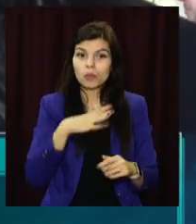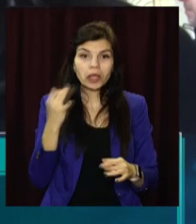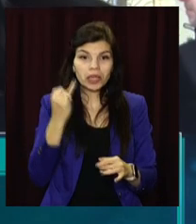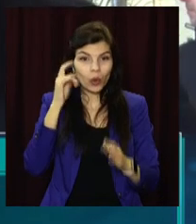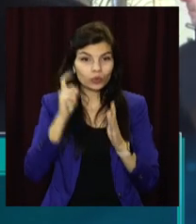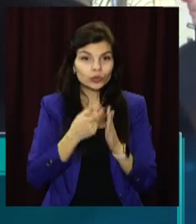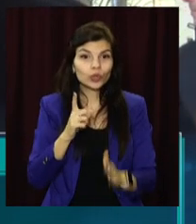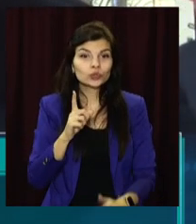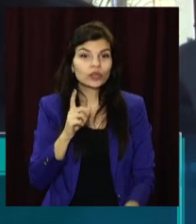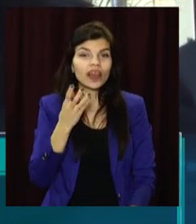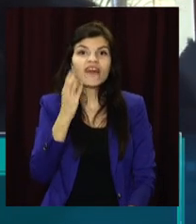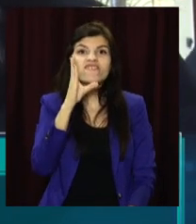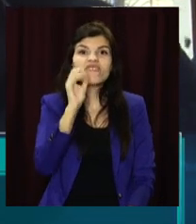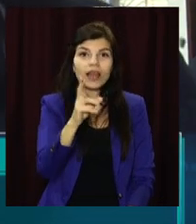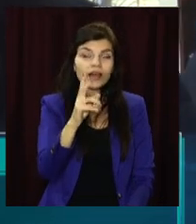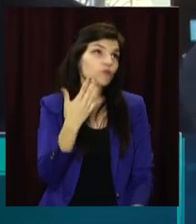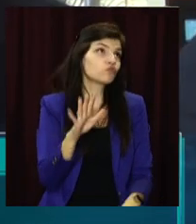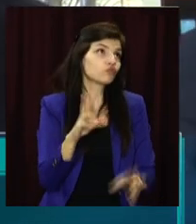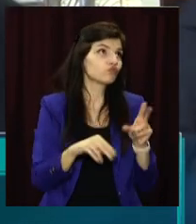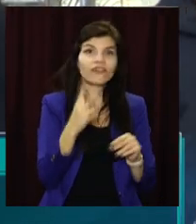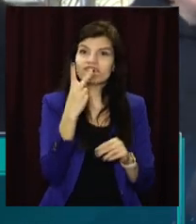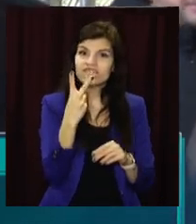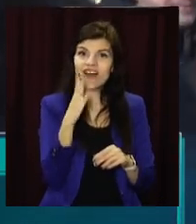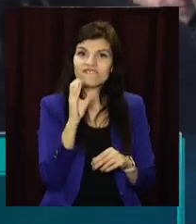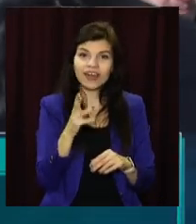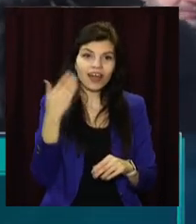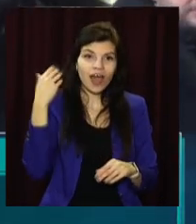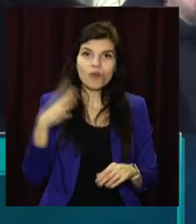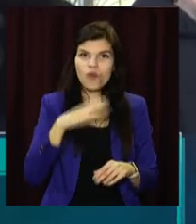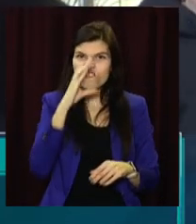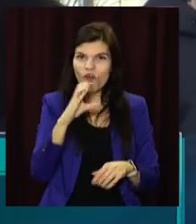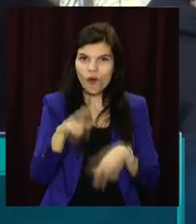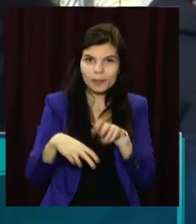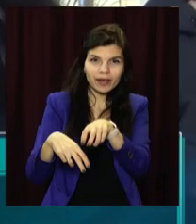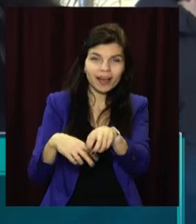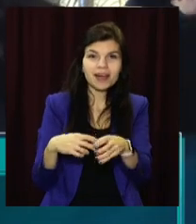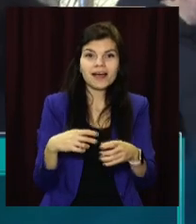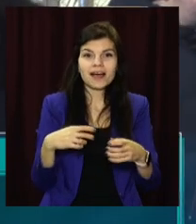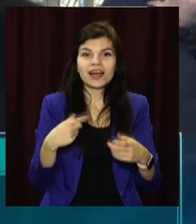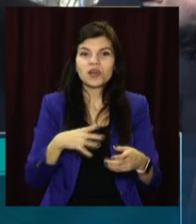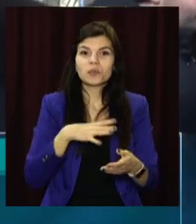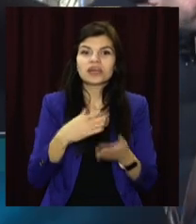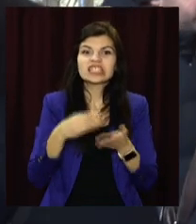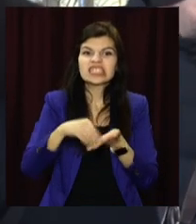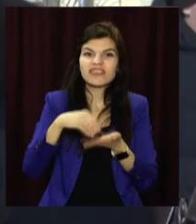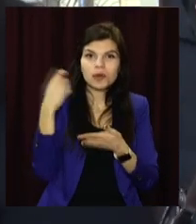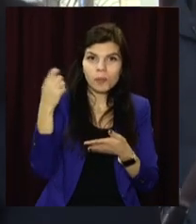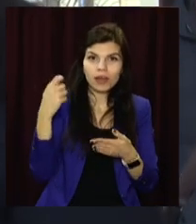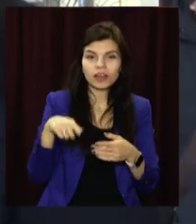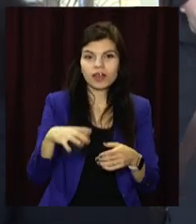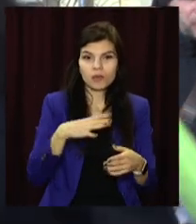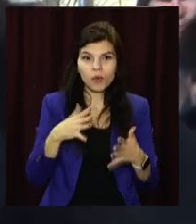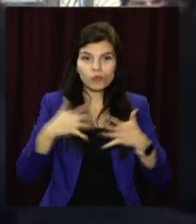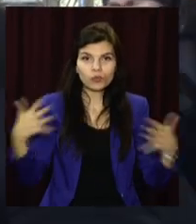там вік назад, два віка вже, да, виходить, вовки бігали, про те, що ви посадили свиней, наприклад, про те, що це був найширокий